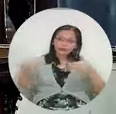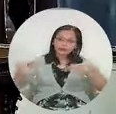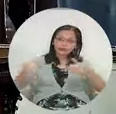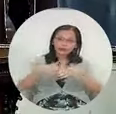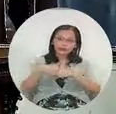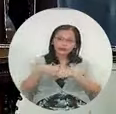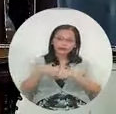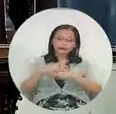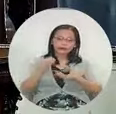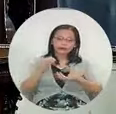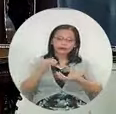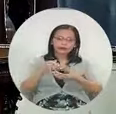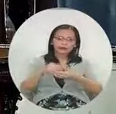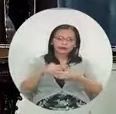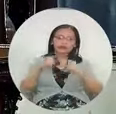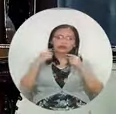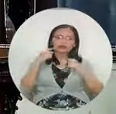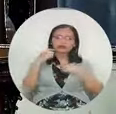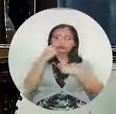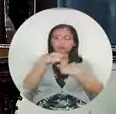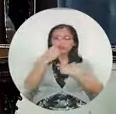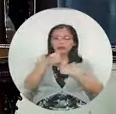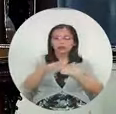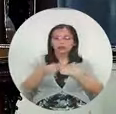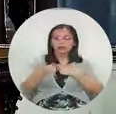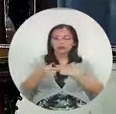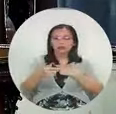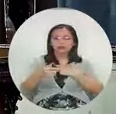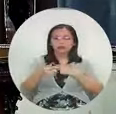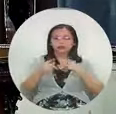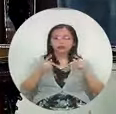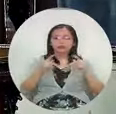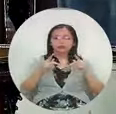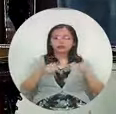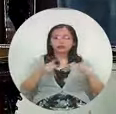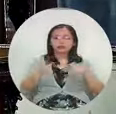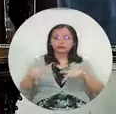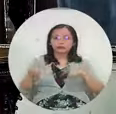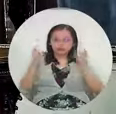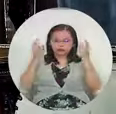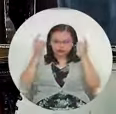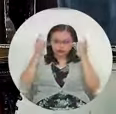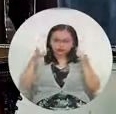maminyo. You have to tell the person the dangers of getting married.